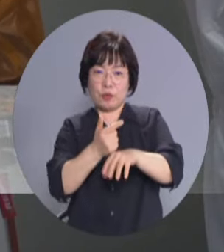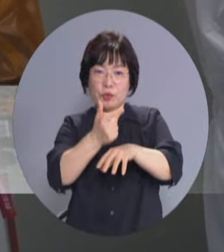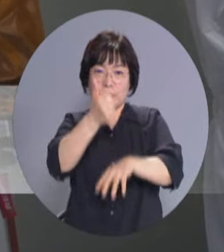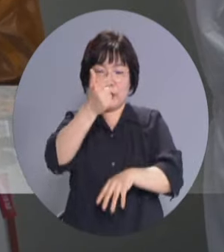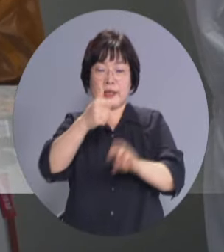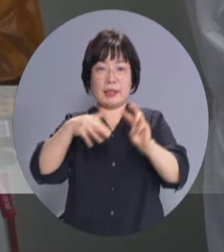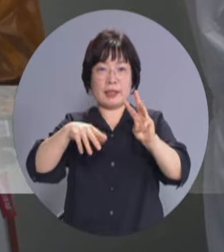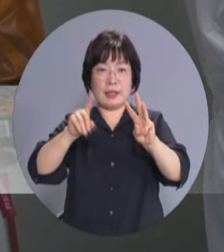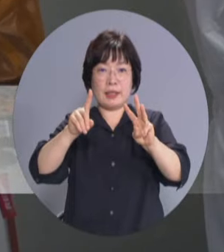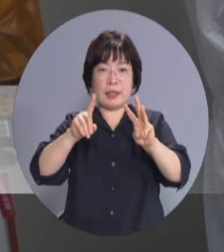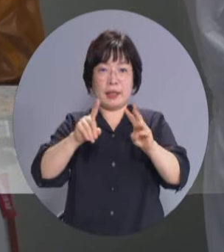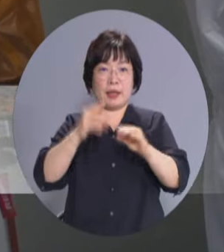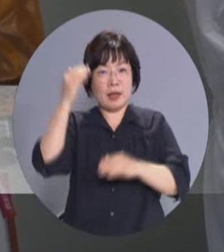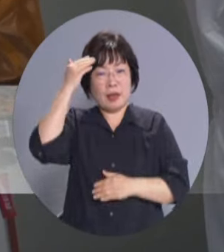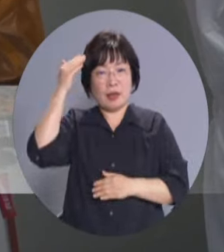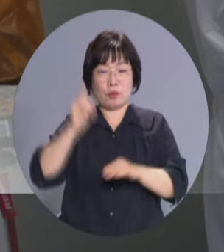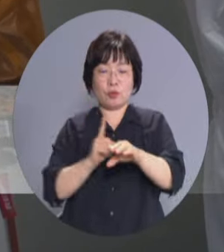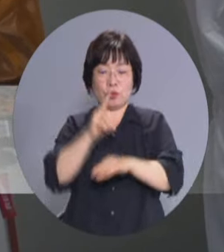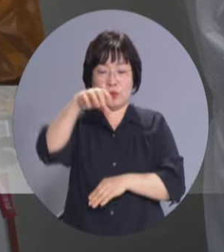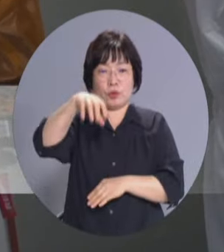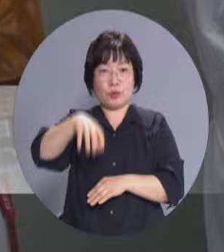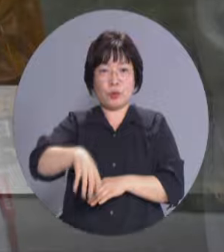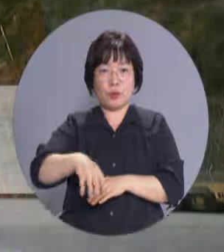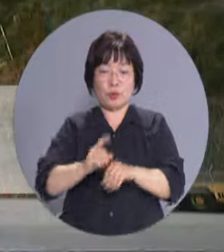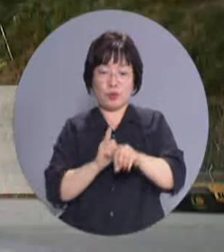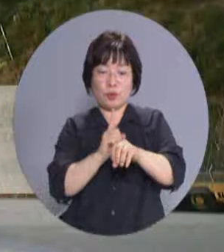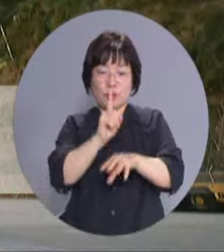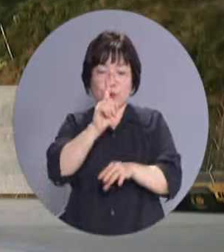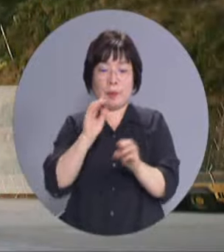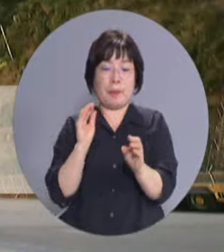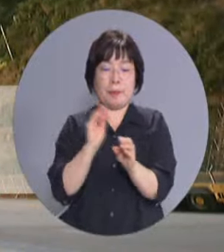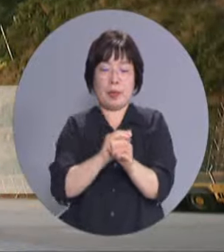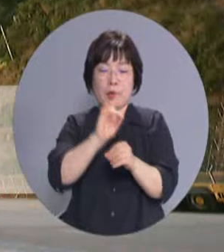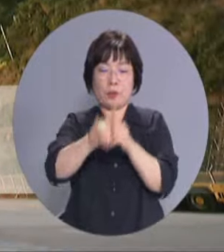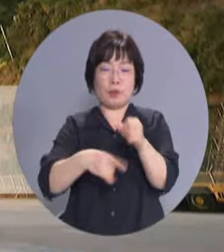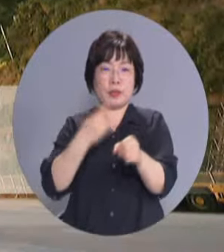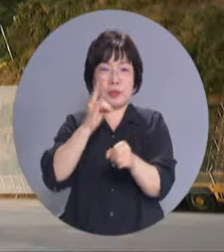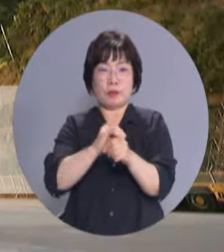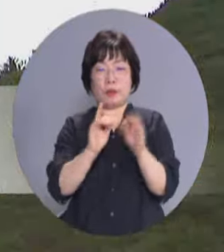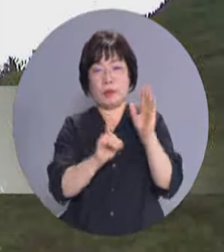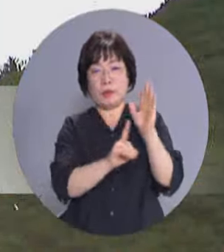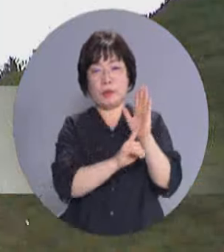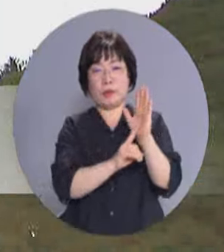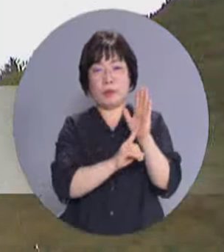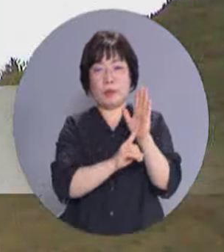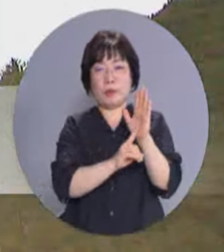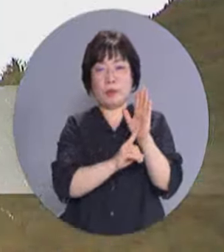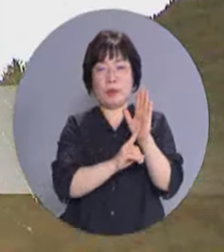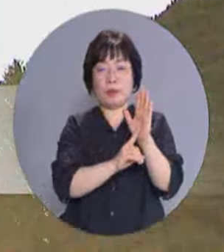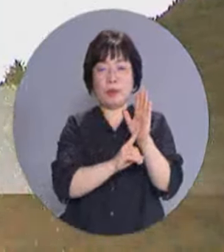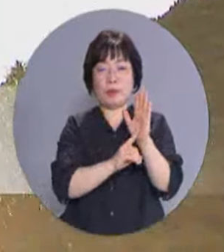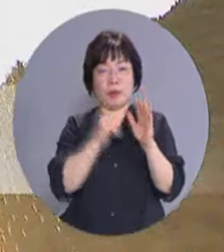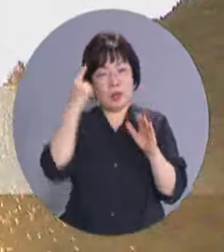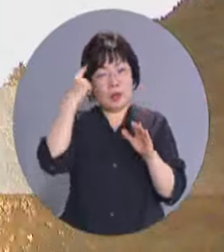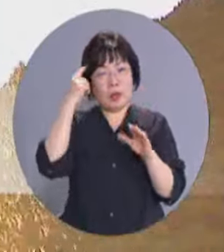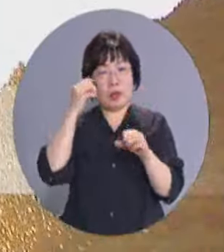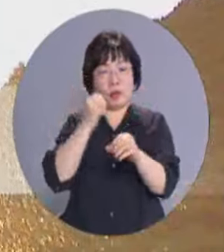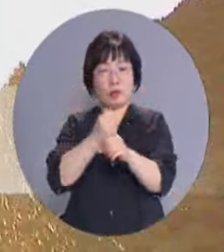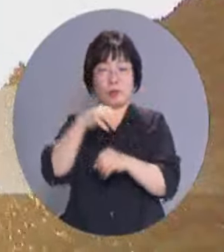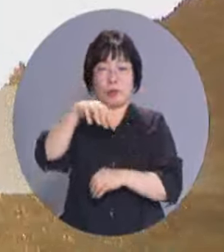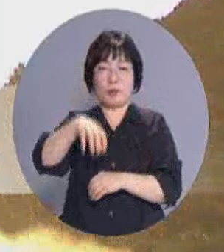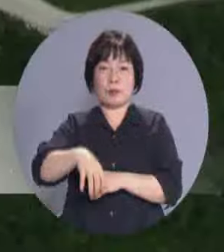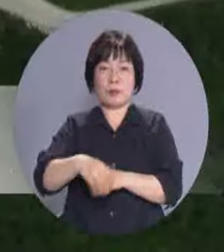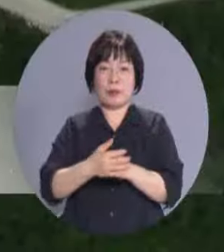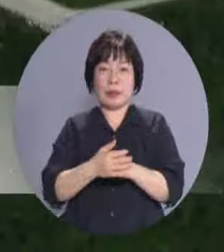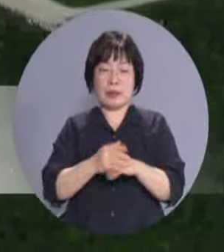발사를 앞두고 한국항공우주연구원이 리호 탑재할 위성을 공모합니다 과기정통부와 항우연은